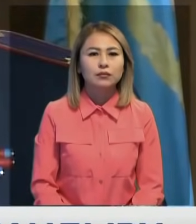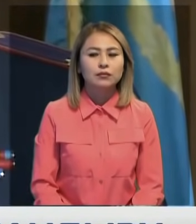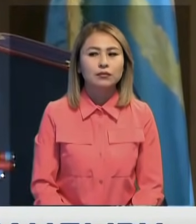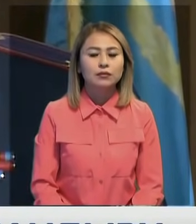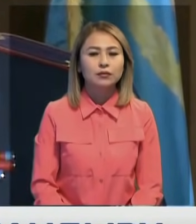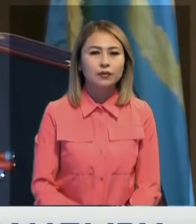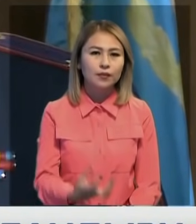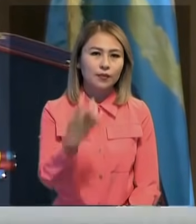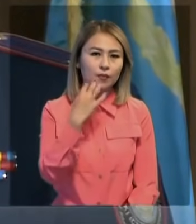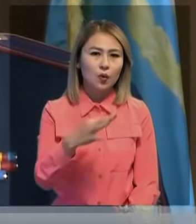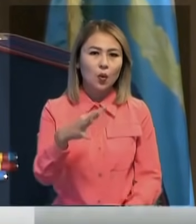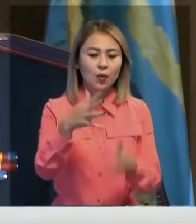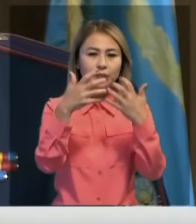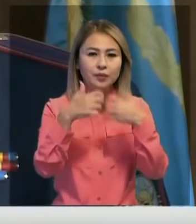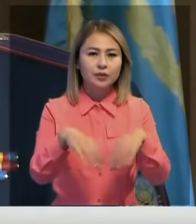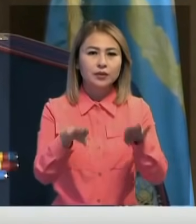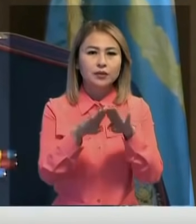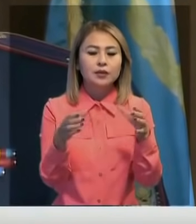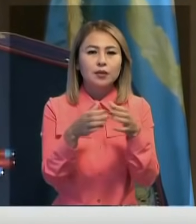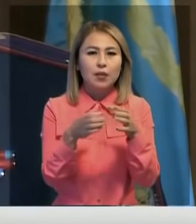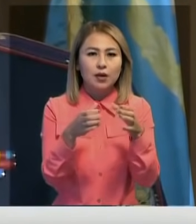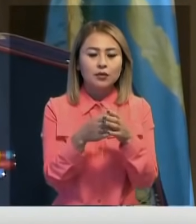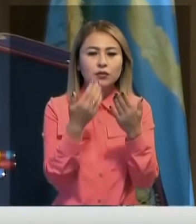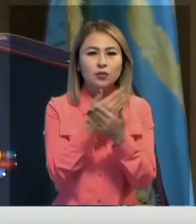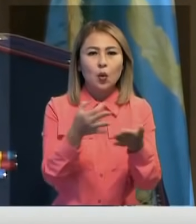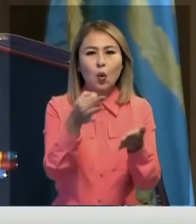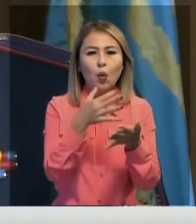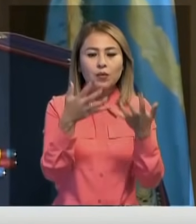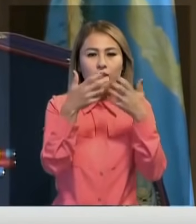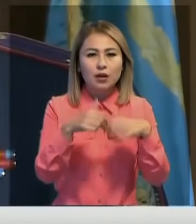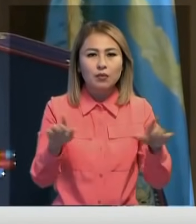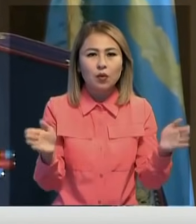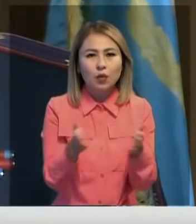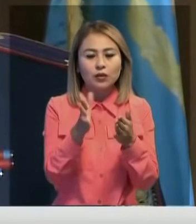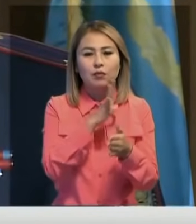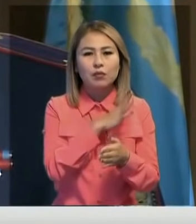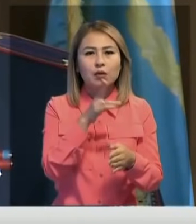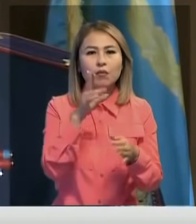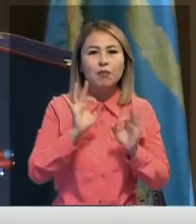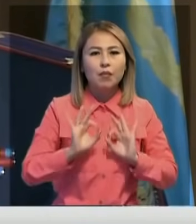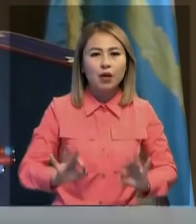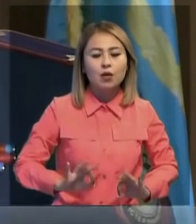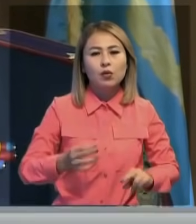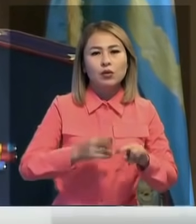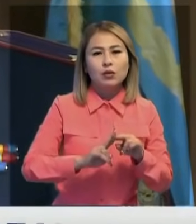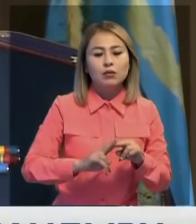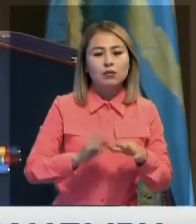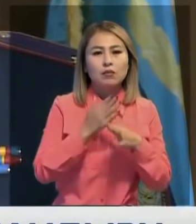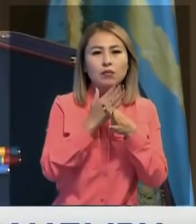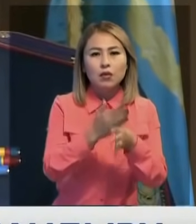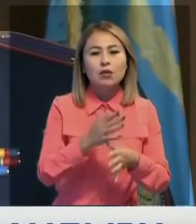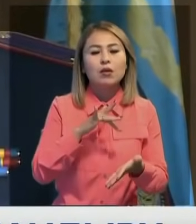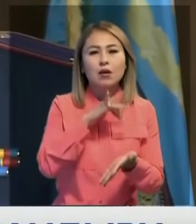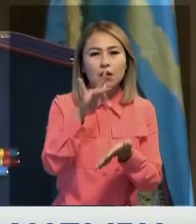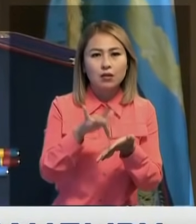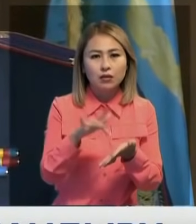Қызылорда облысы бойынша қылмыстық атқару жүйесі департаментіне облыс әкімінің қолдауымен, облыстық прокуратураның қолдауымен қалалық